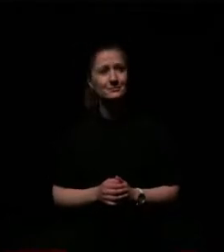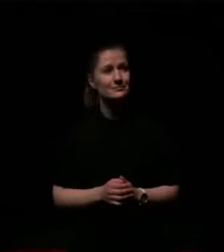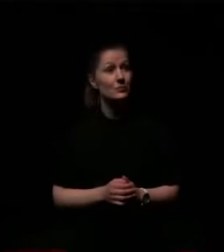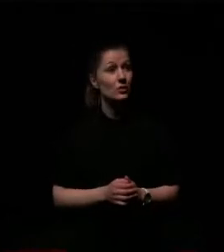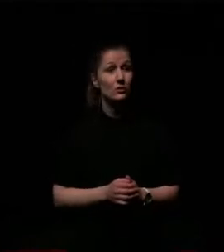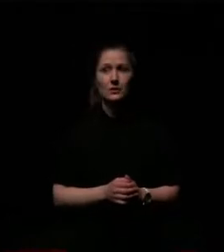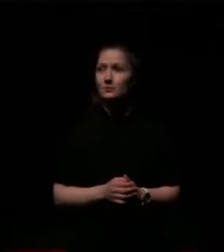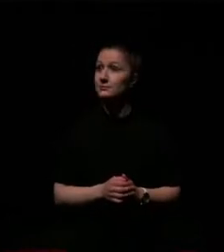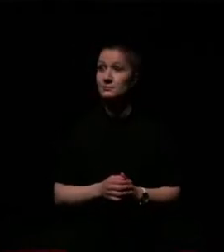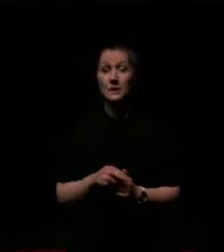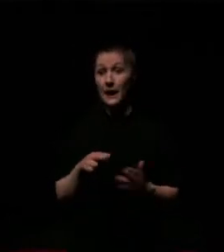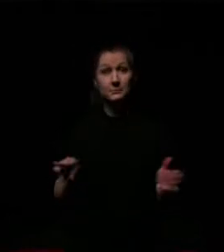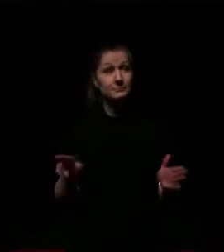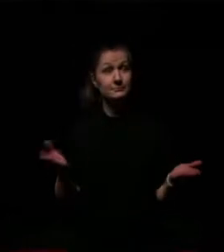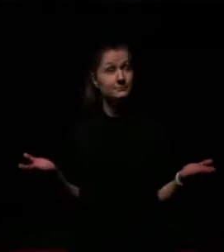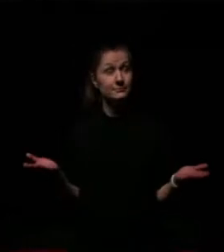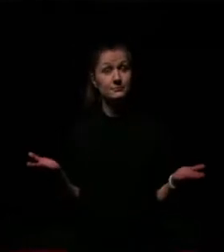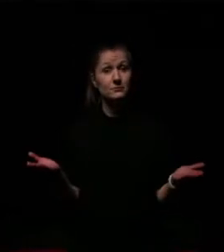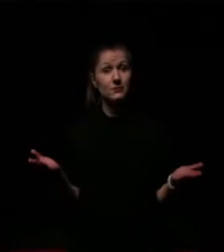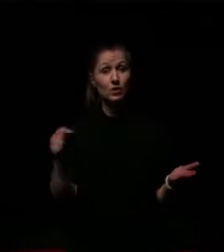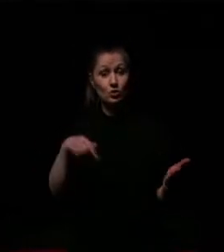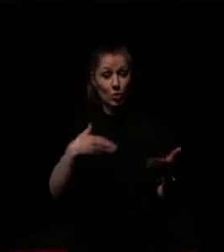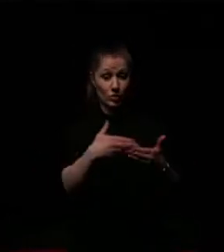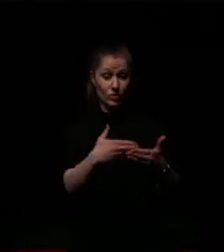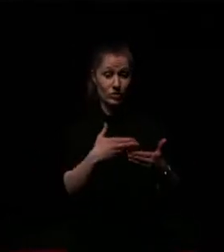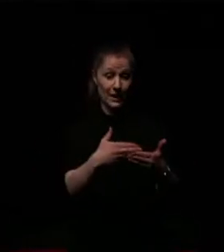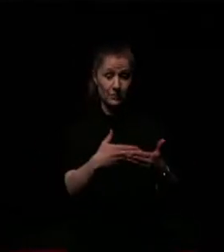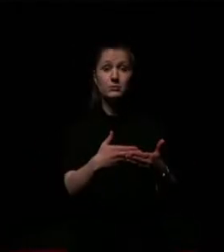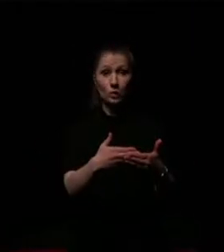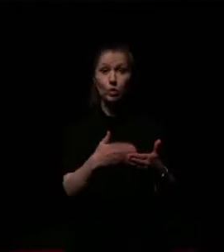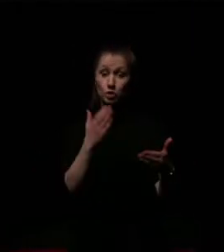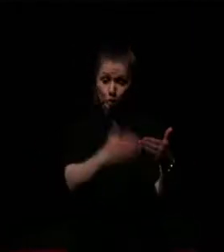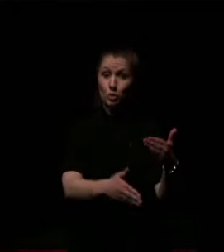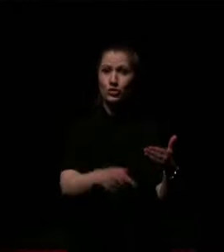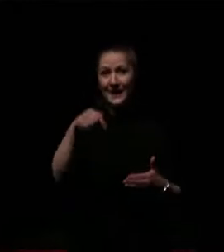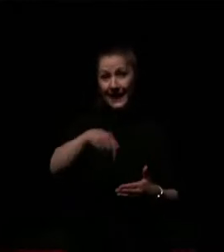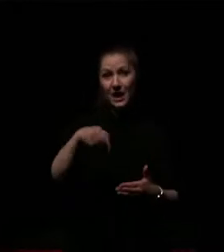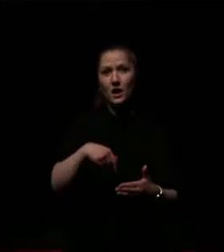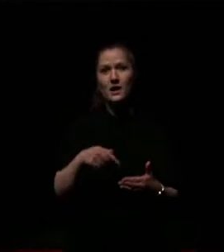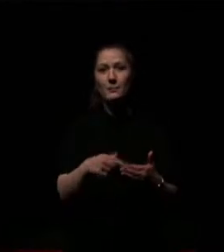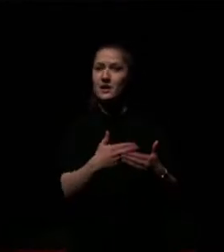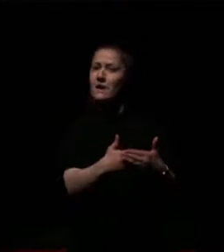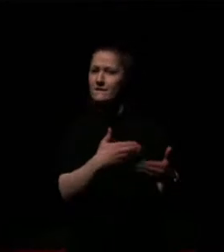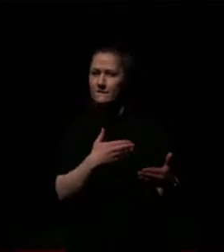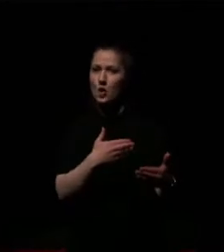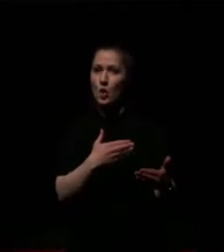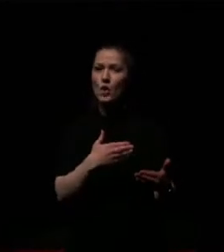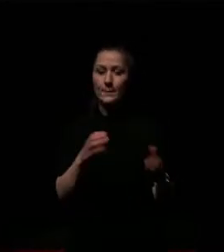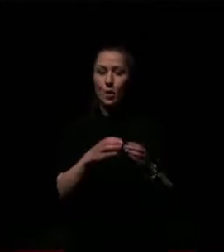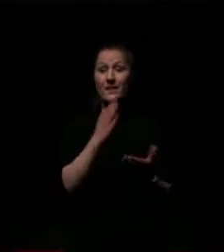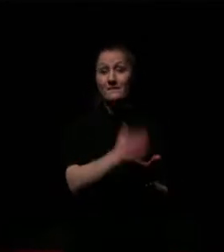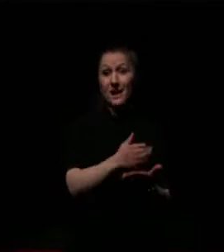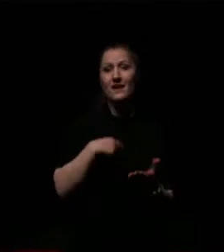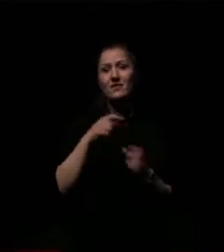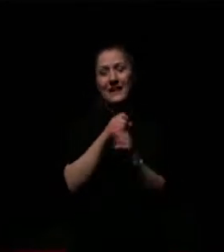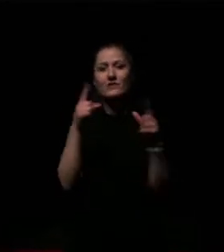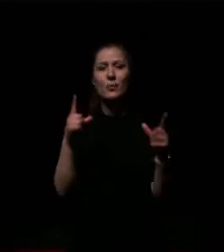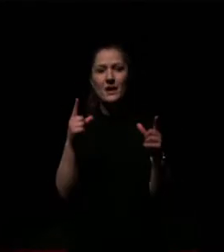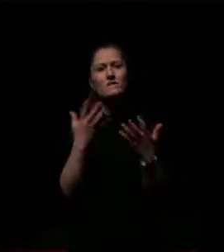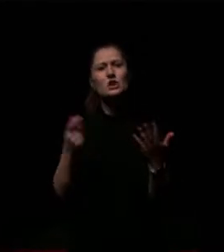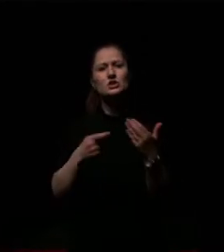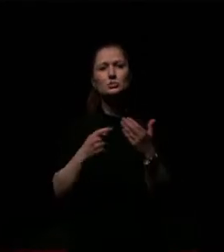Da ser det ikke sånn ut. Da begynner vi å nærme oss veldig slutten her i dag. Men før jeg hever møtet vil jeg informere litt om det som skjer i tiden